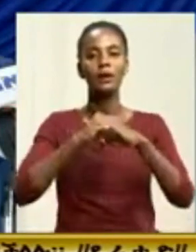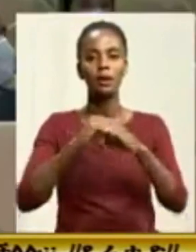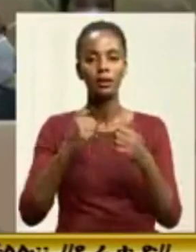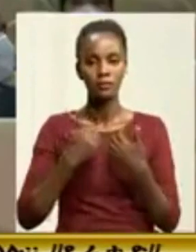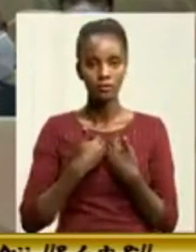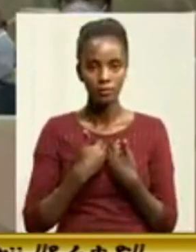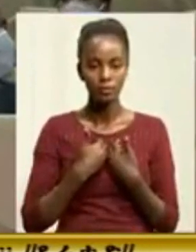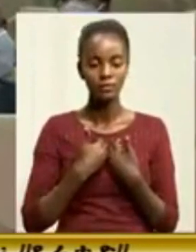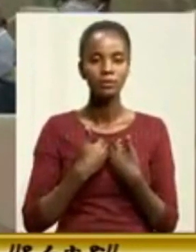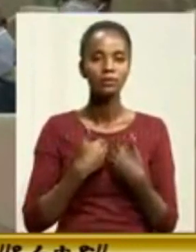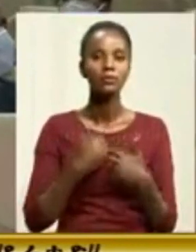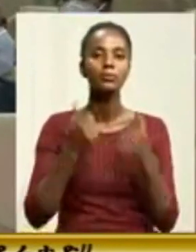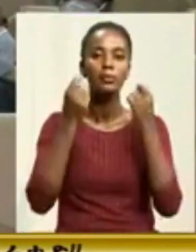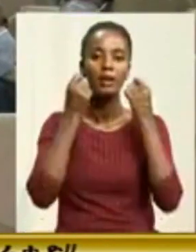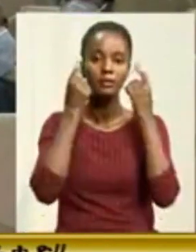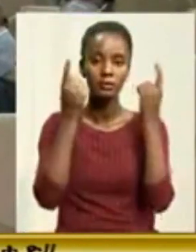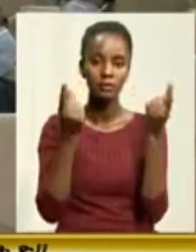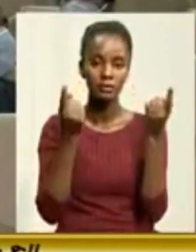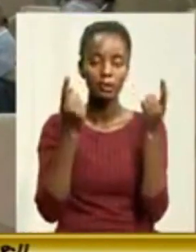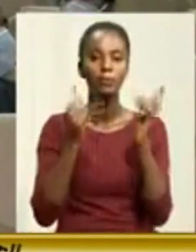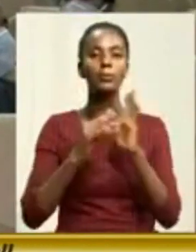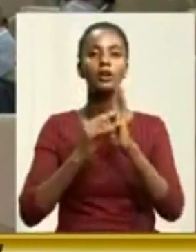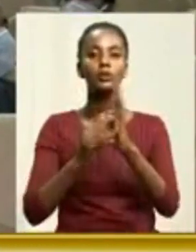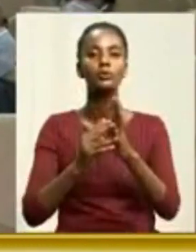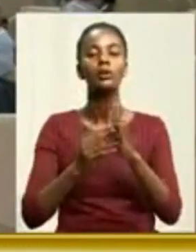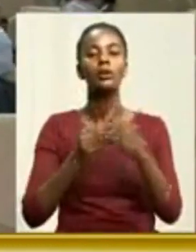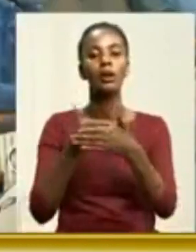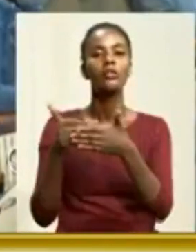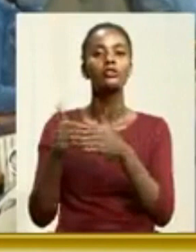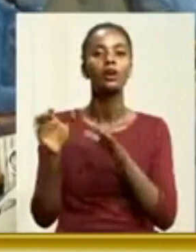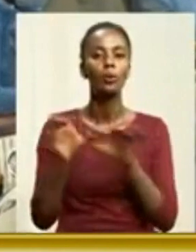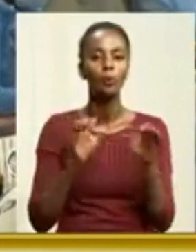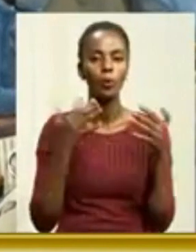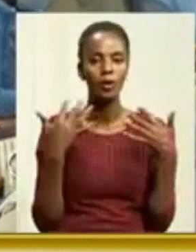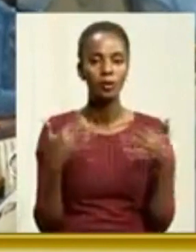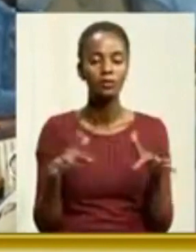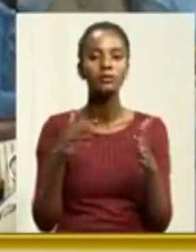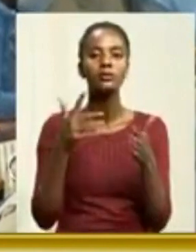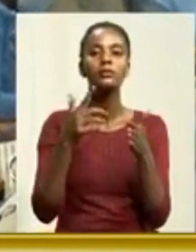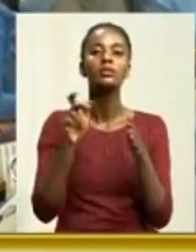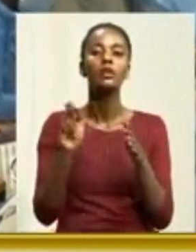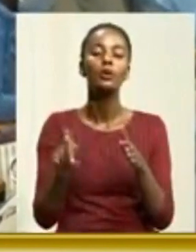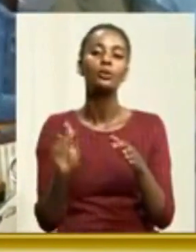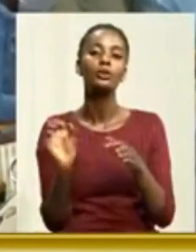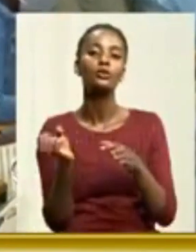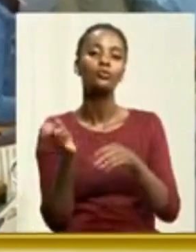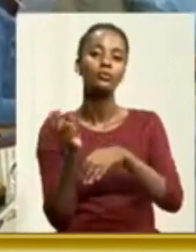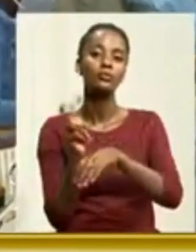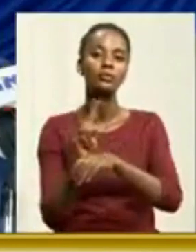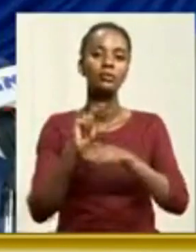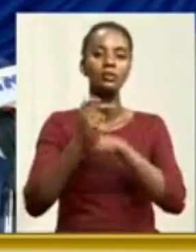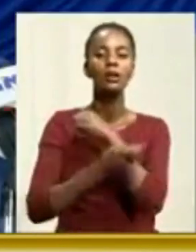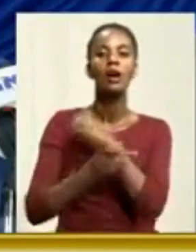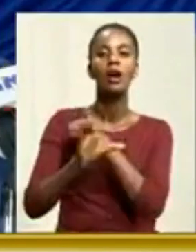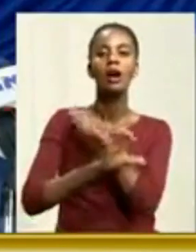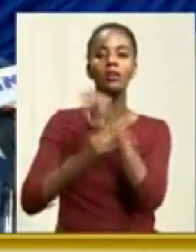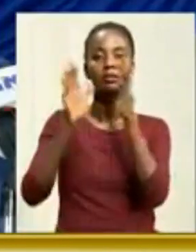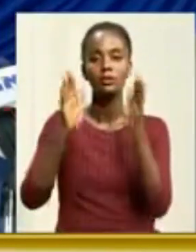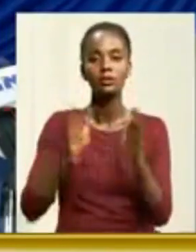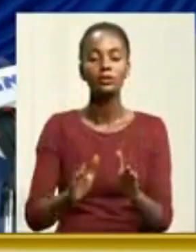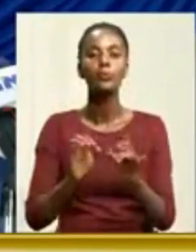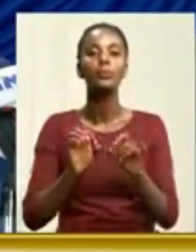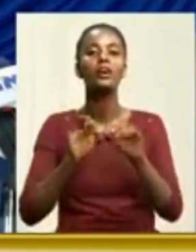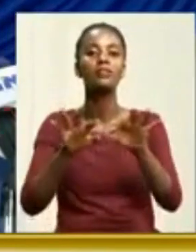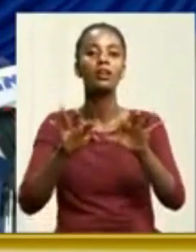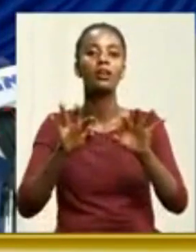እንዳለበት በሚያስገነዝብ መልኩ ተደራሽ ተደርጓል። በደቡብ ሬዲዮ እና ቴሌቪዥን ድርጅት እንዲሁም የሀገራዊ